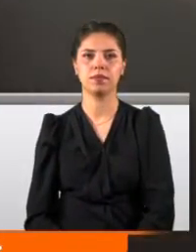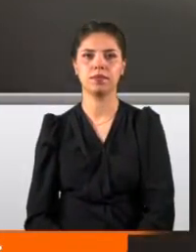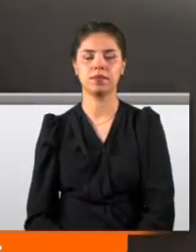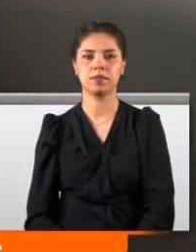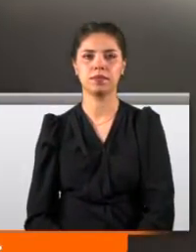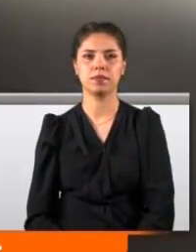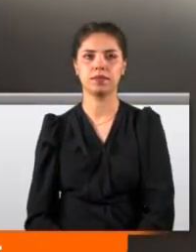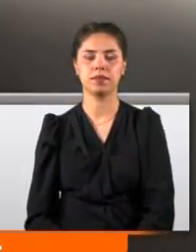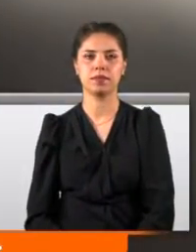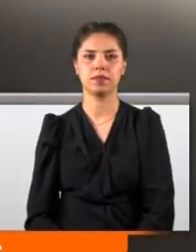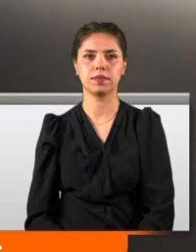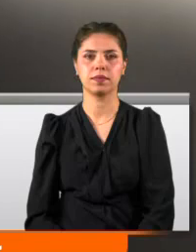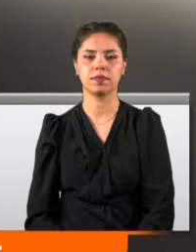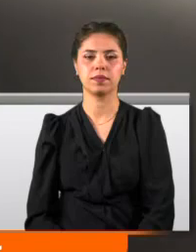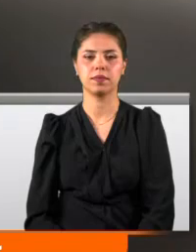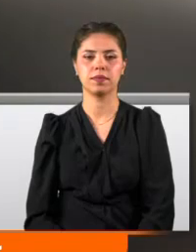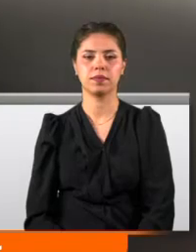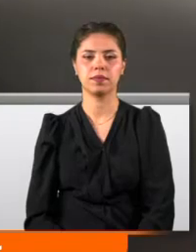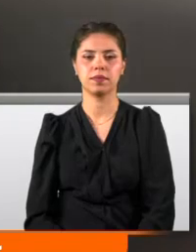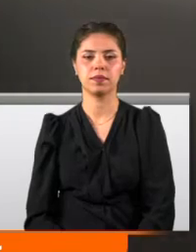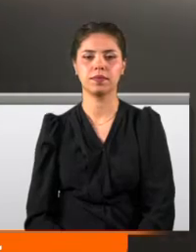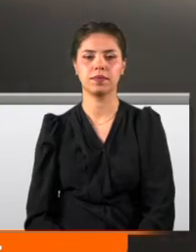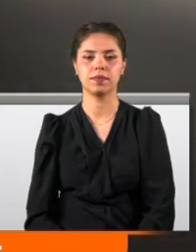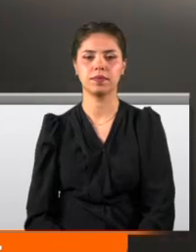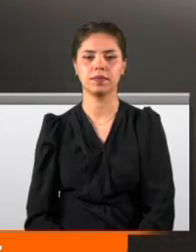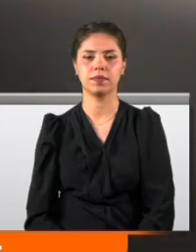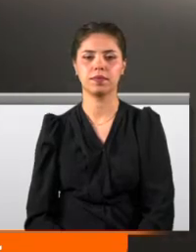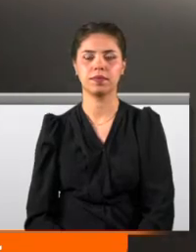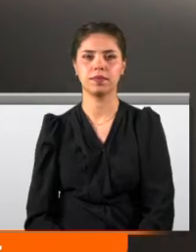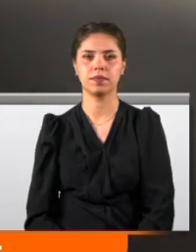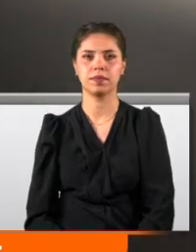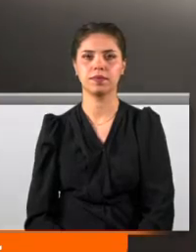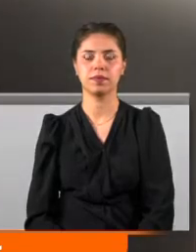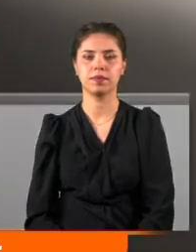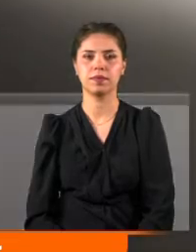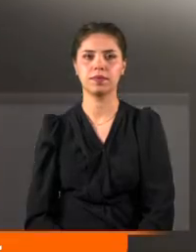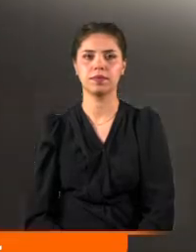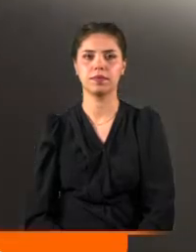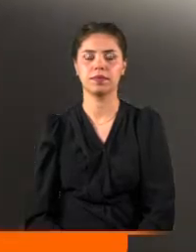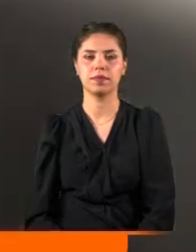yanınızdayız. Engeller adım adım kalkacak.